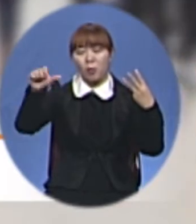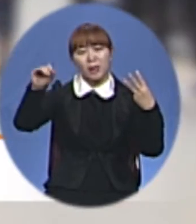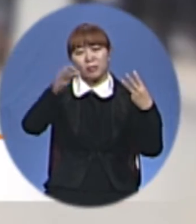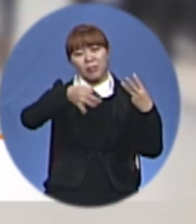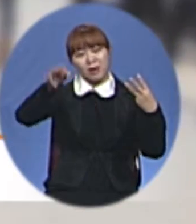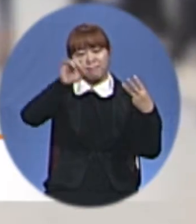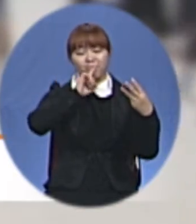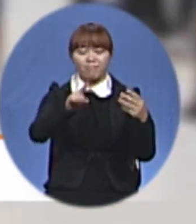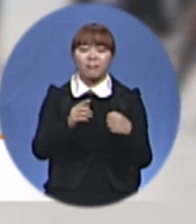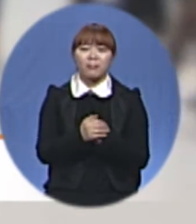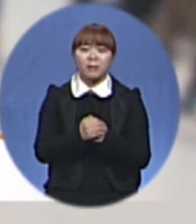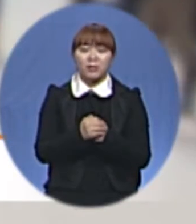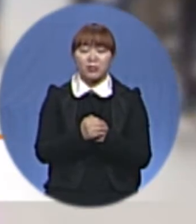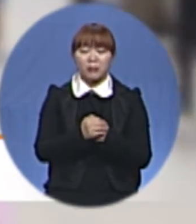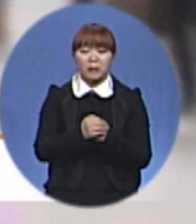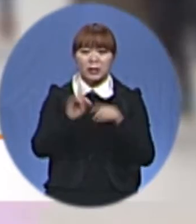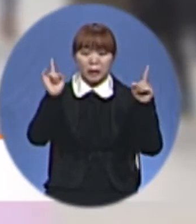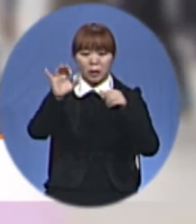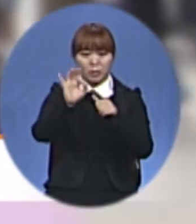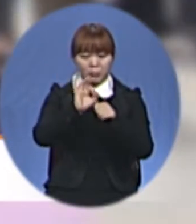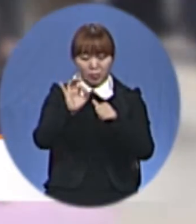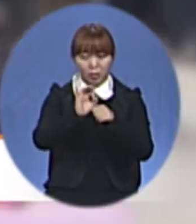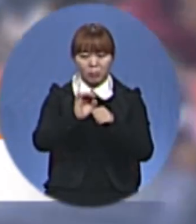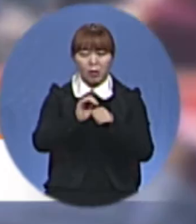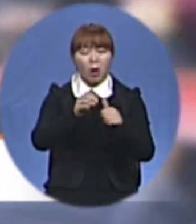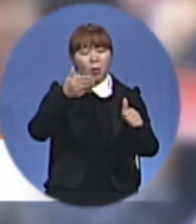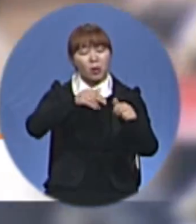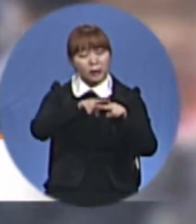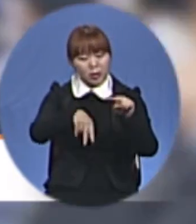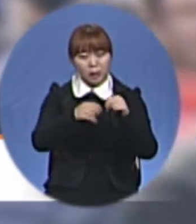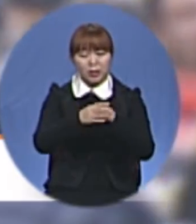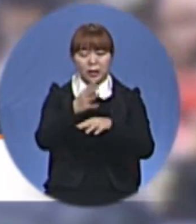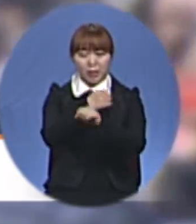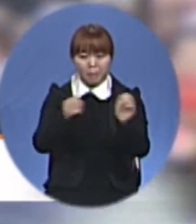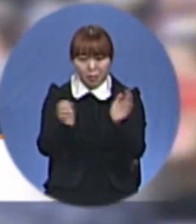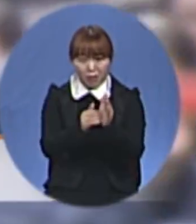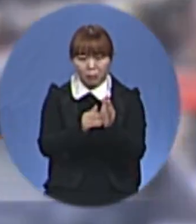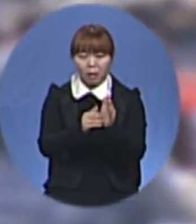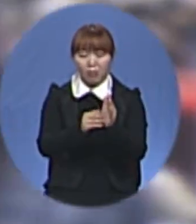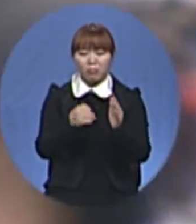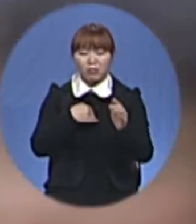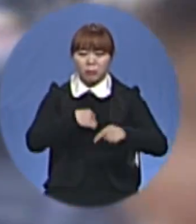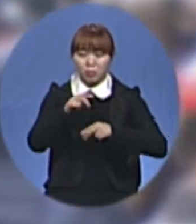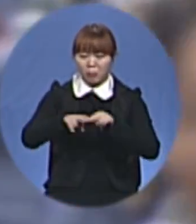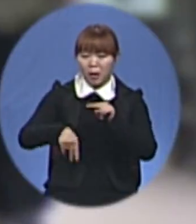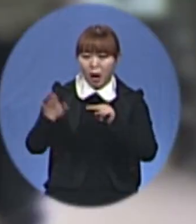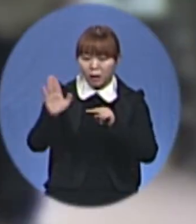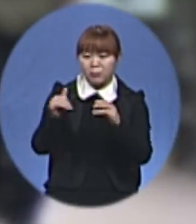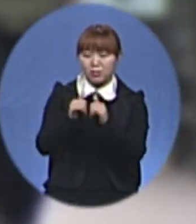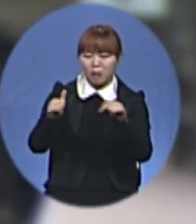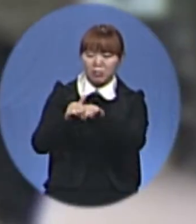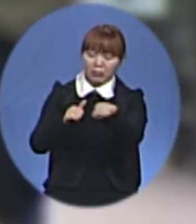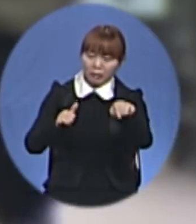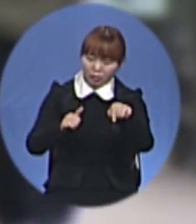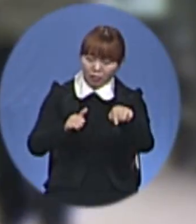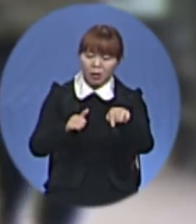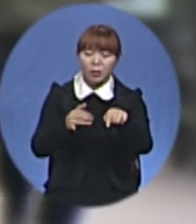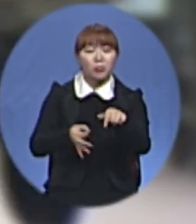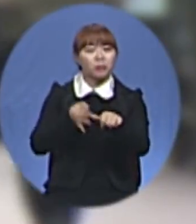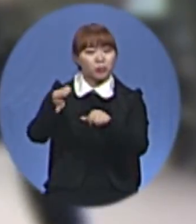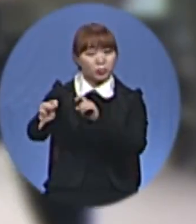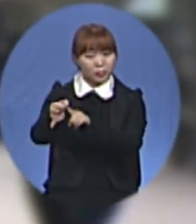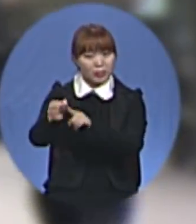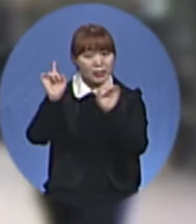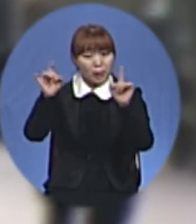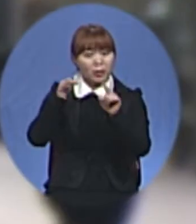인상한다고 말했습니다. 실업급여는 권고사직이나 계약 만료 등 비자발적 이유로 일자리를 잃은 사람에게 지급되는